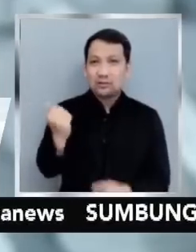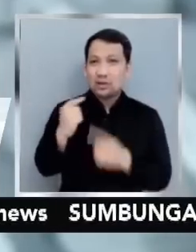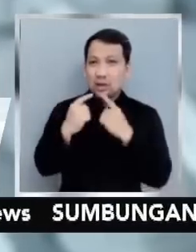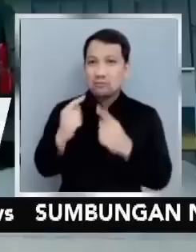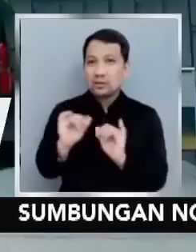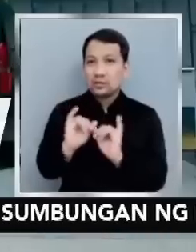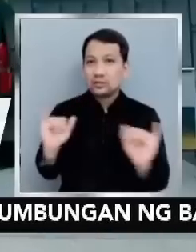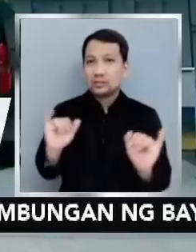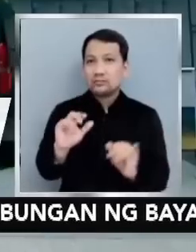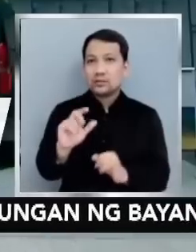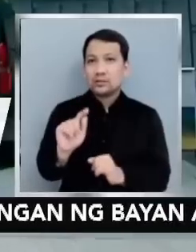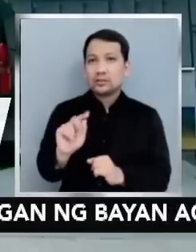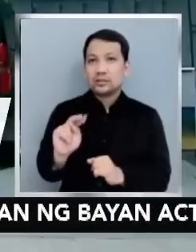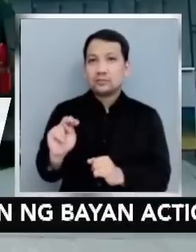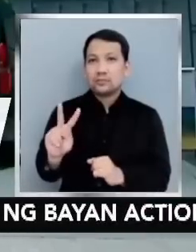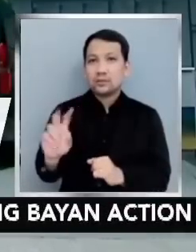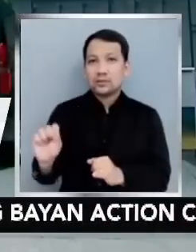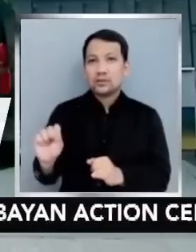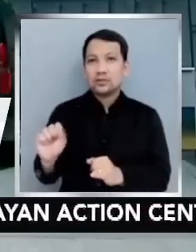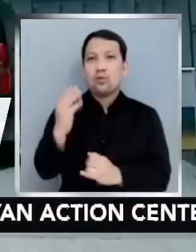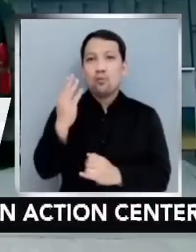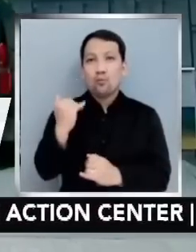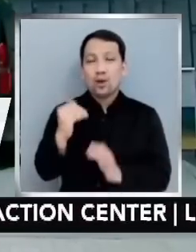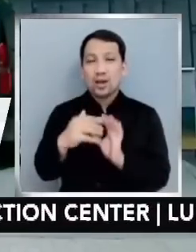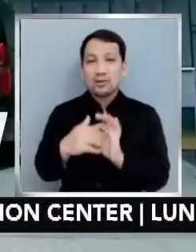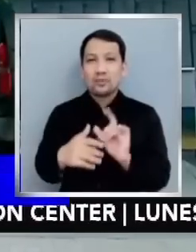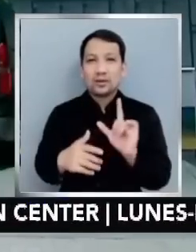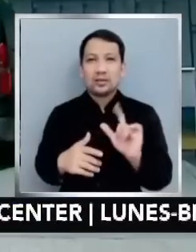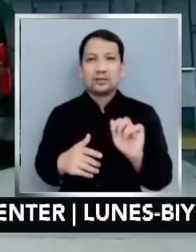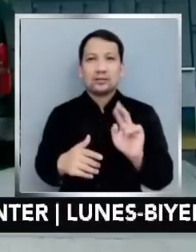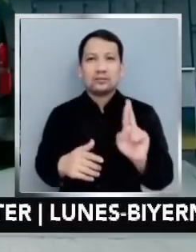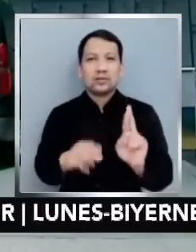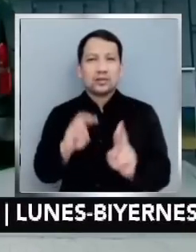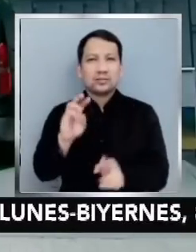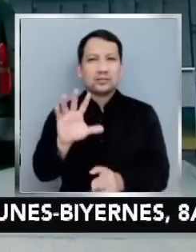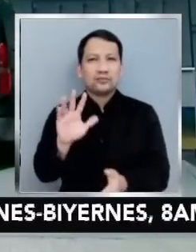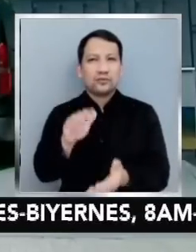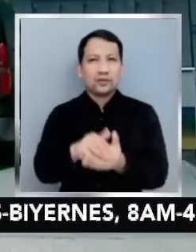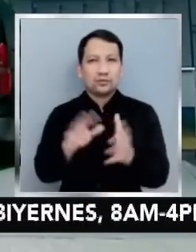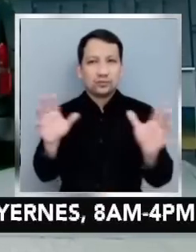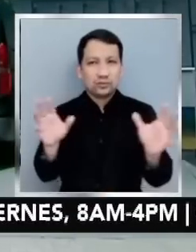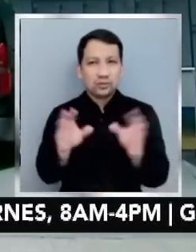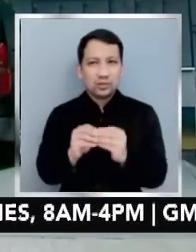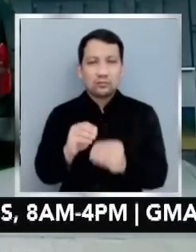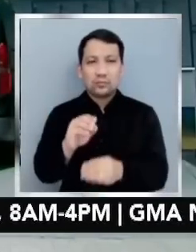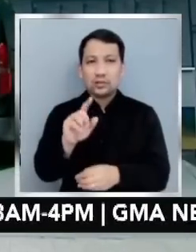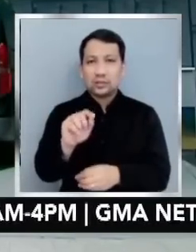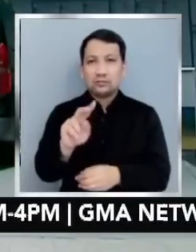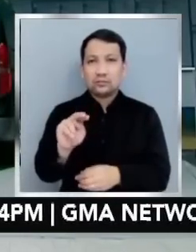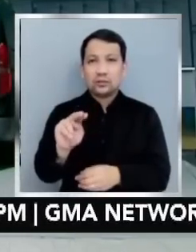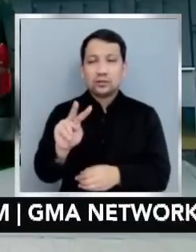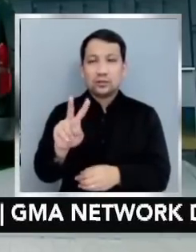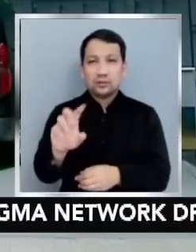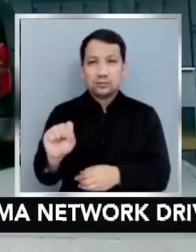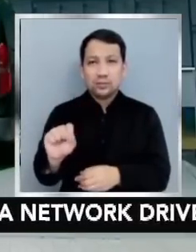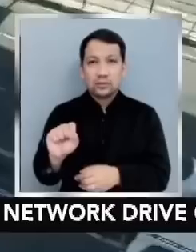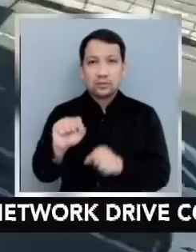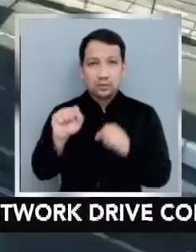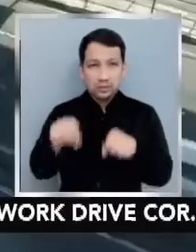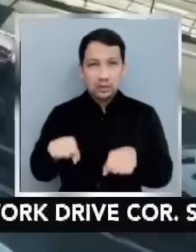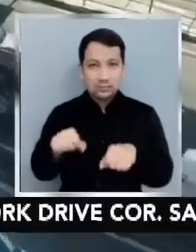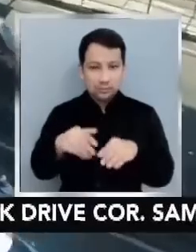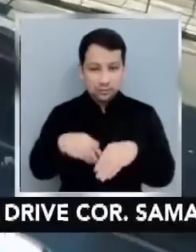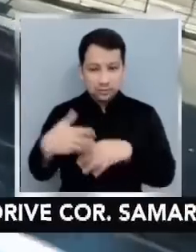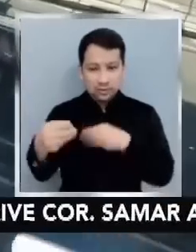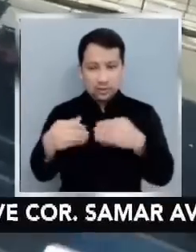mismo. Ayon kasi sa LTFRB, may 65,000 na kabuang bilang na mga TNVS ang dapat na nasa kalsada. Pero